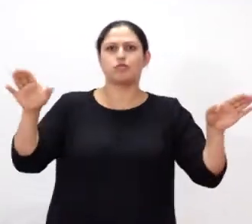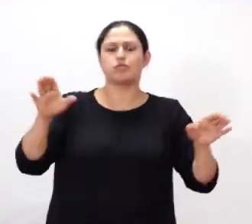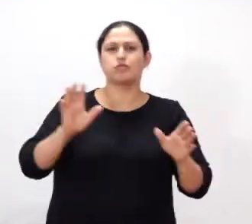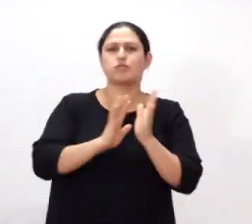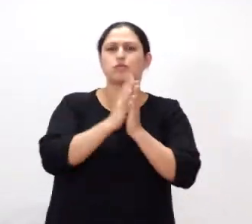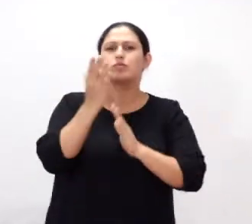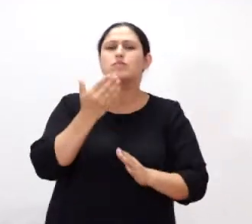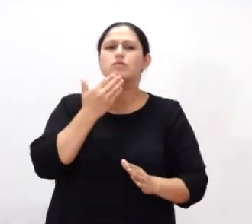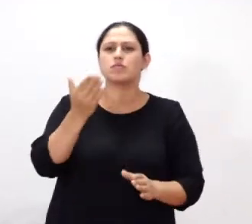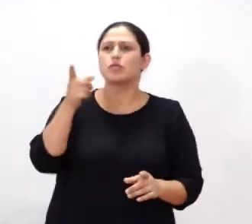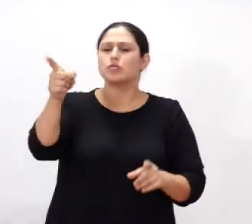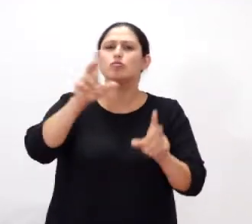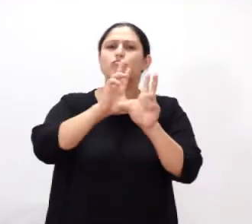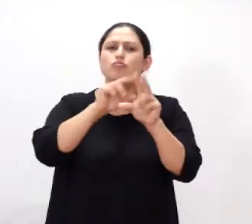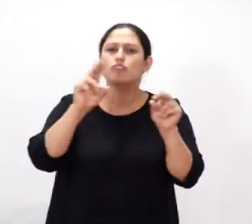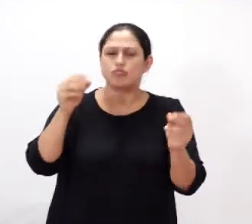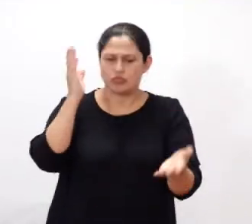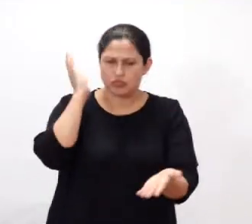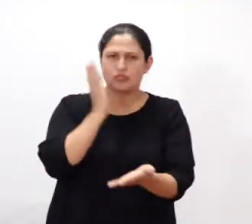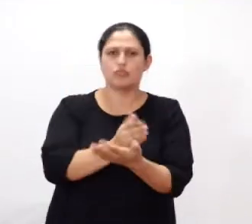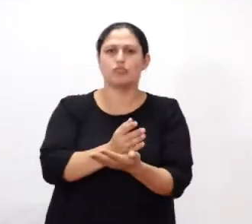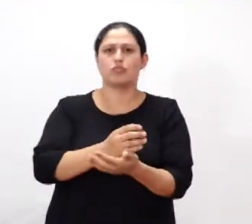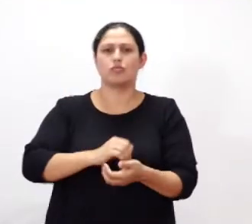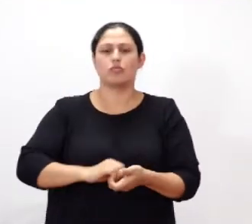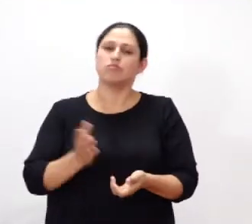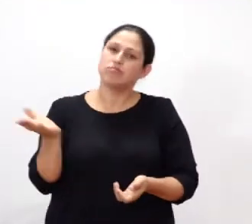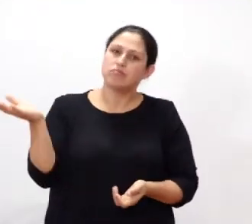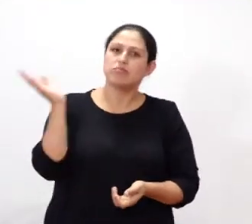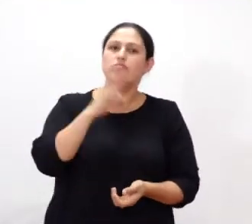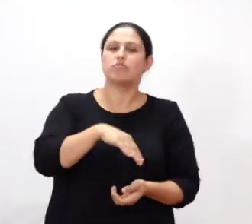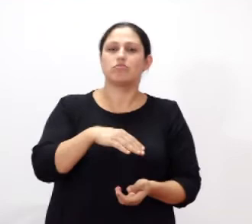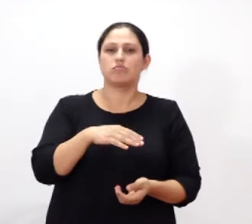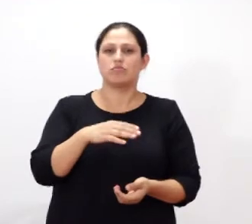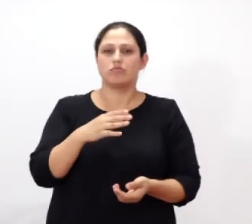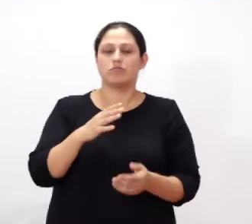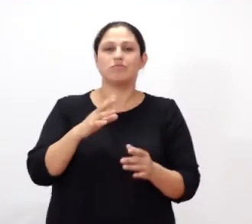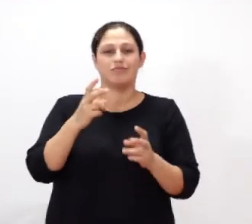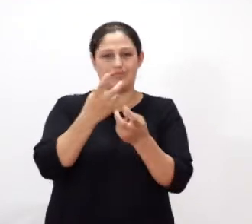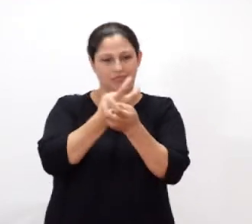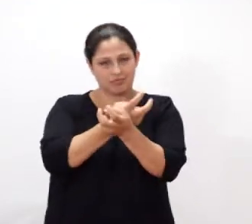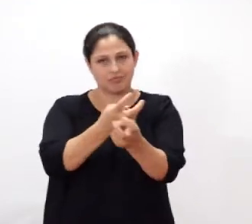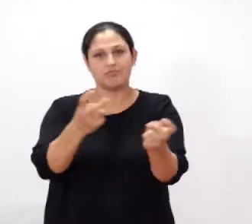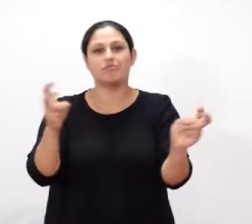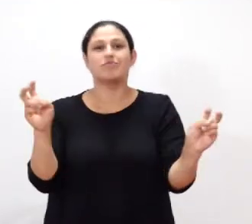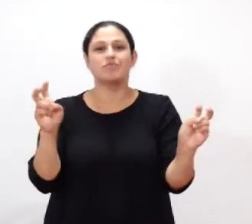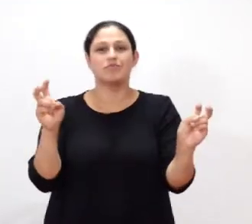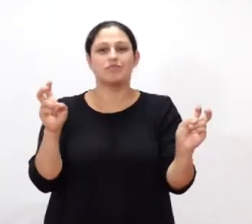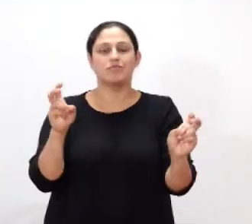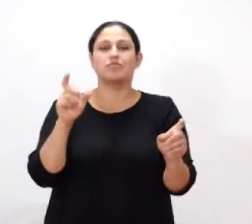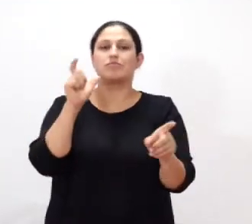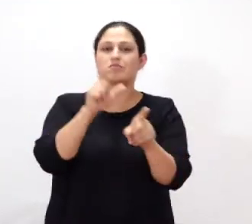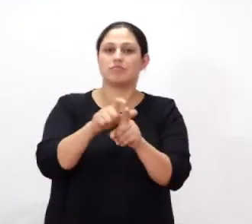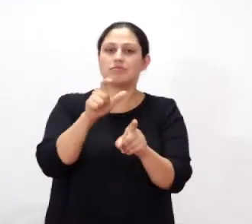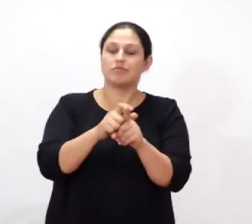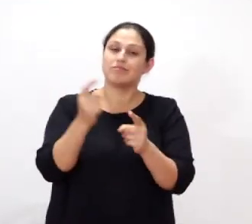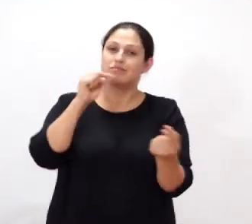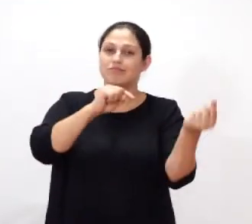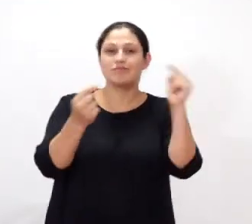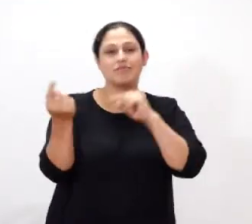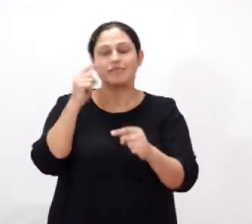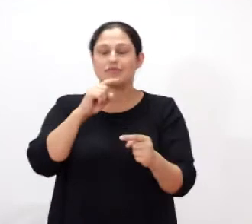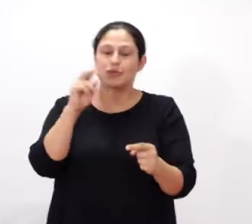تو آموزگار هستی بیا همراه شاگردانت کلمه برق